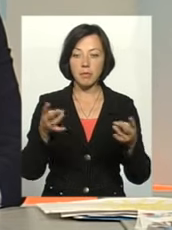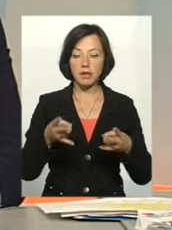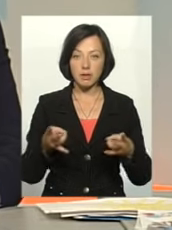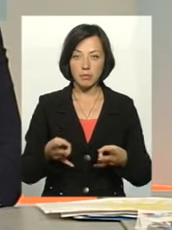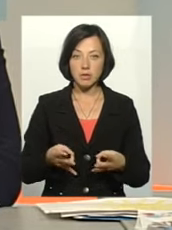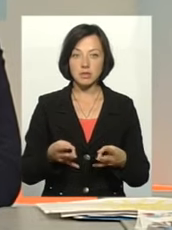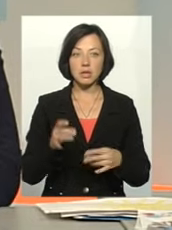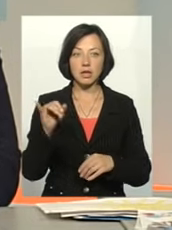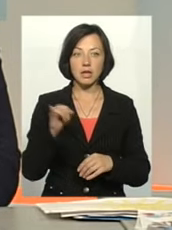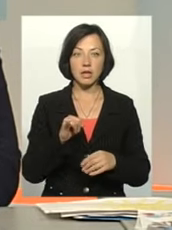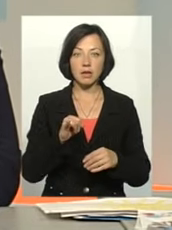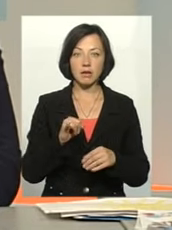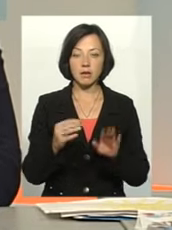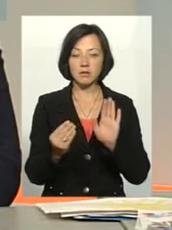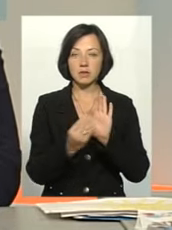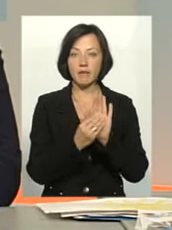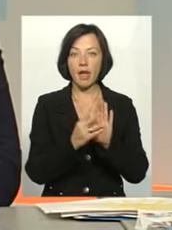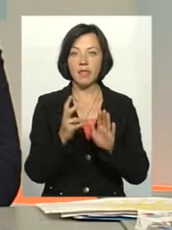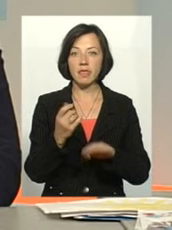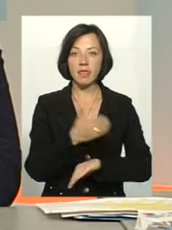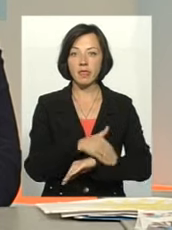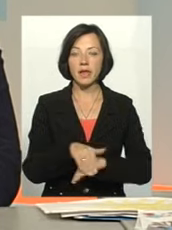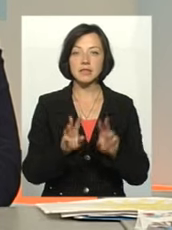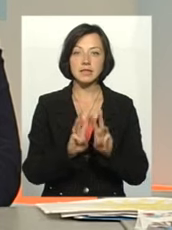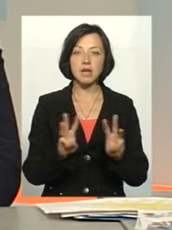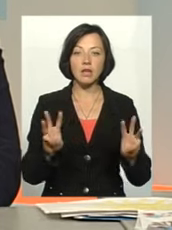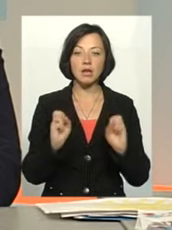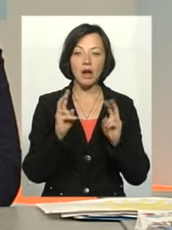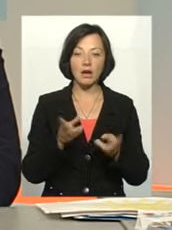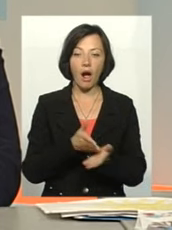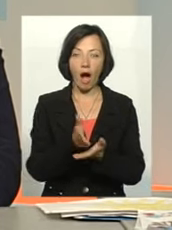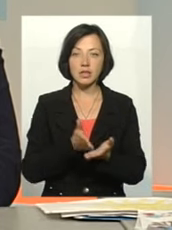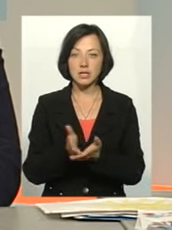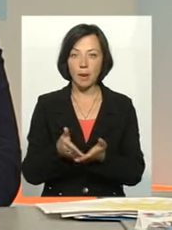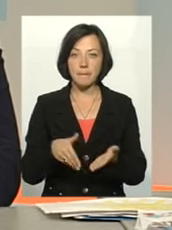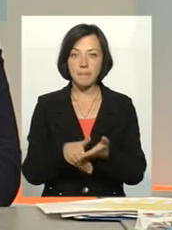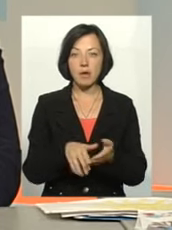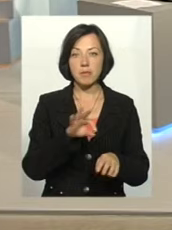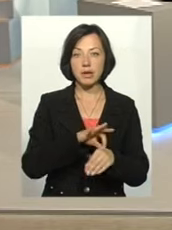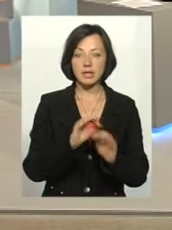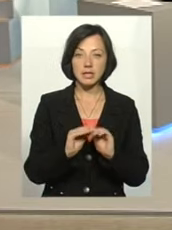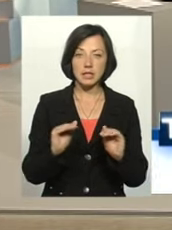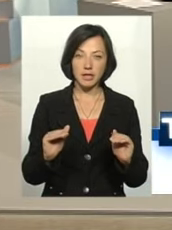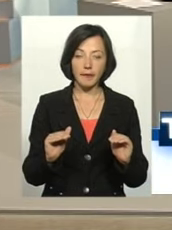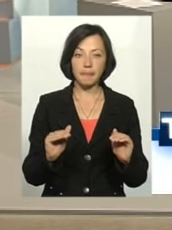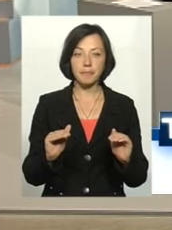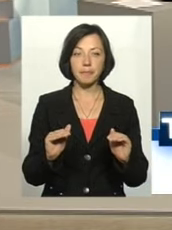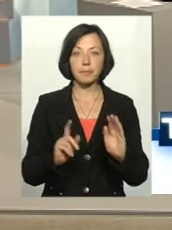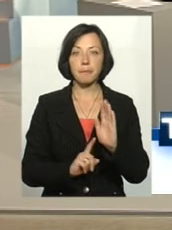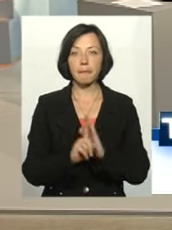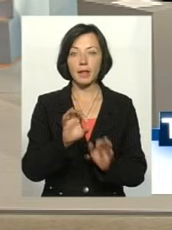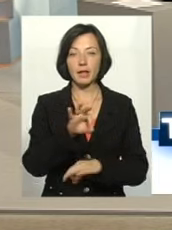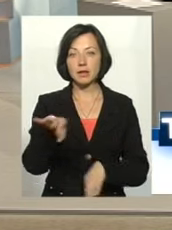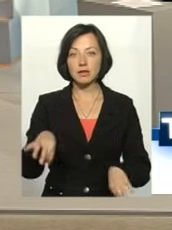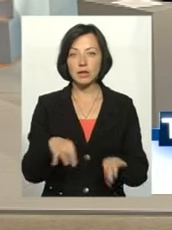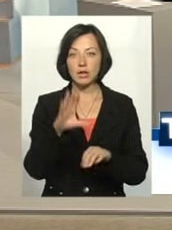и выставлять у нас на сайте как адресная помощь. Если это индивидуальная помощь для больных детей, то есть запускается проект